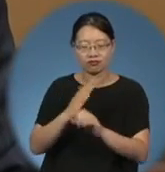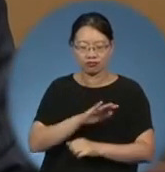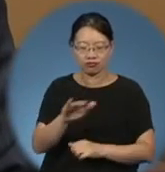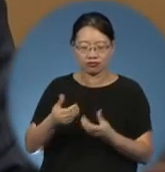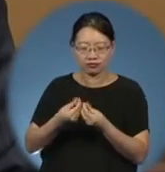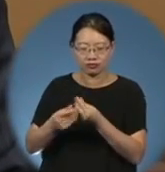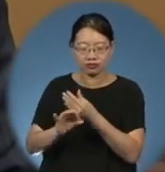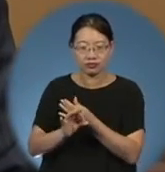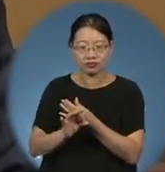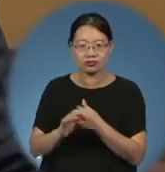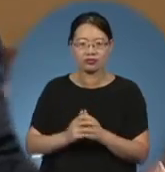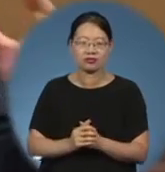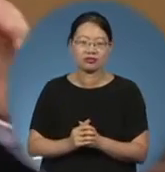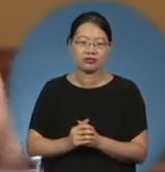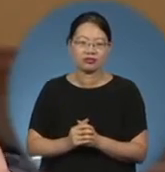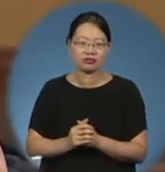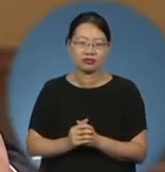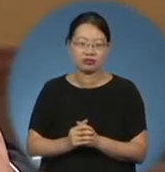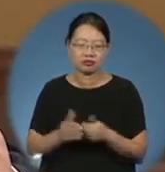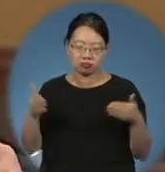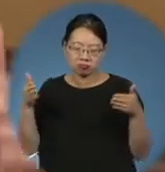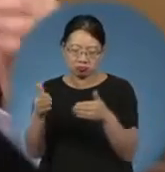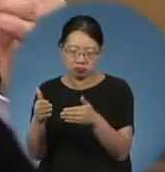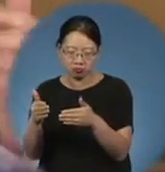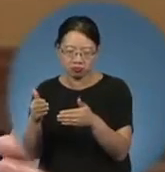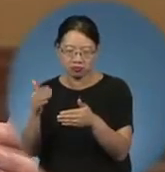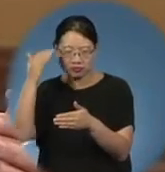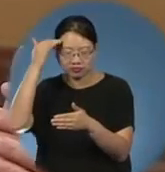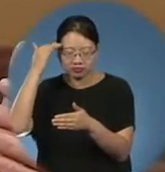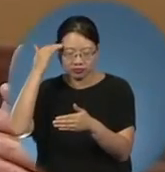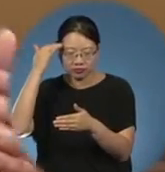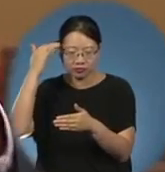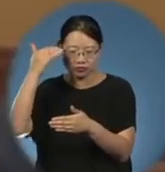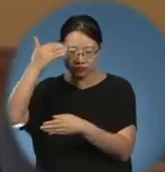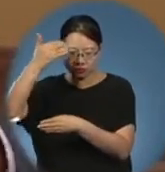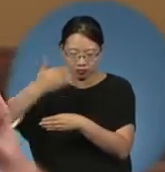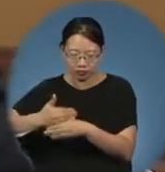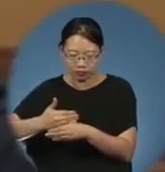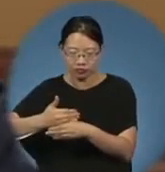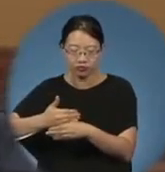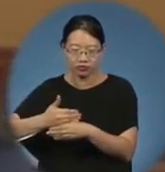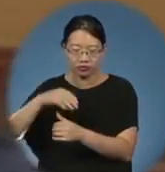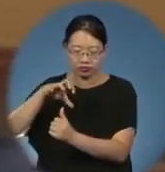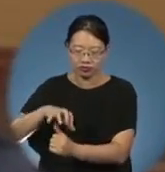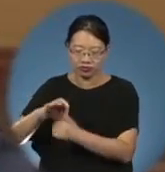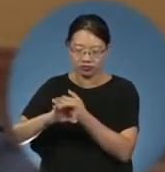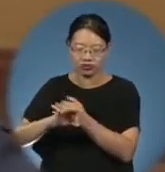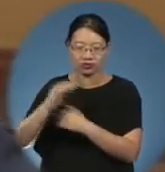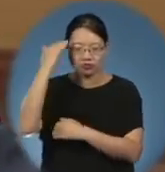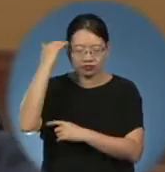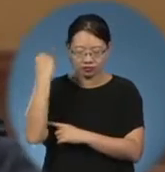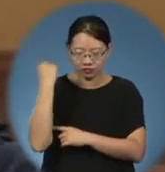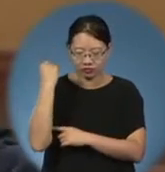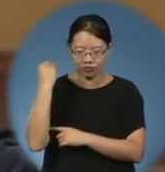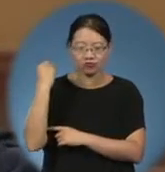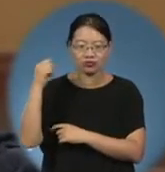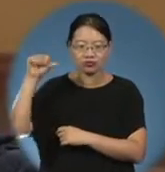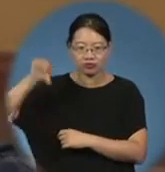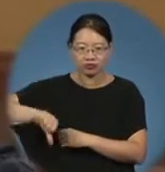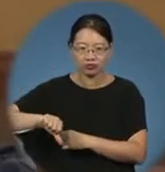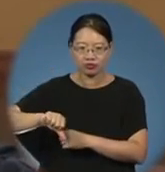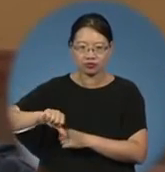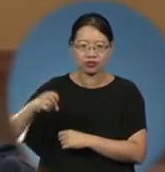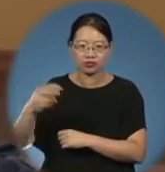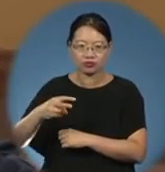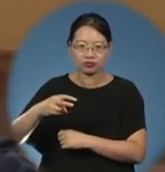우리가 예를 들어서 편협한 국수 주의로 우리 문을 답고 예 그랬을 때는 우리 국력이 쇠퇴하고 심지어는 우리가